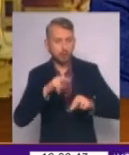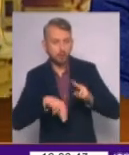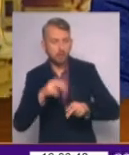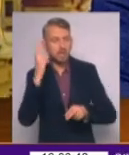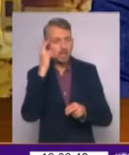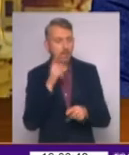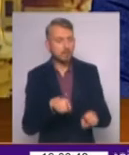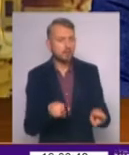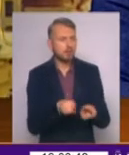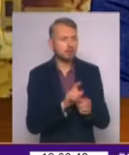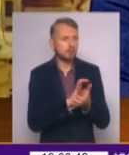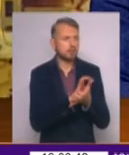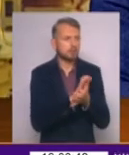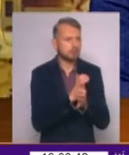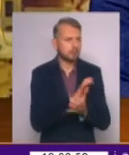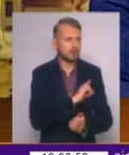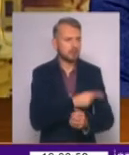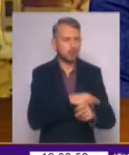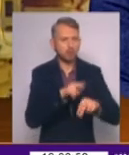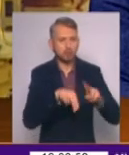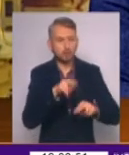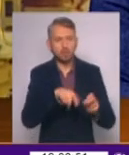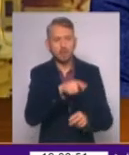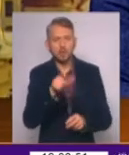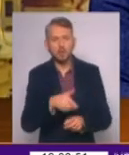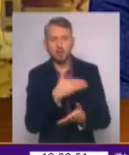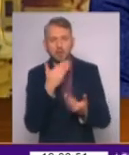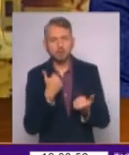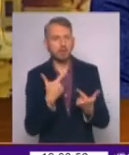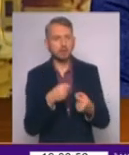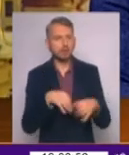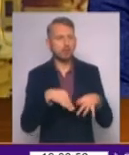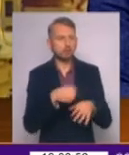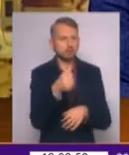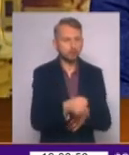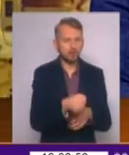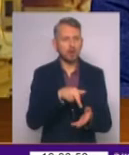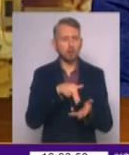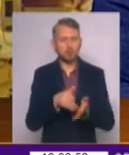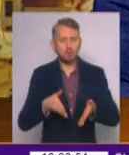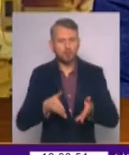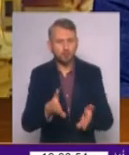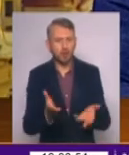вже ущільно забудований, що людям немає ніде паркуватися, ніде пройти по тротуарам.